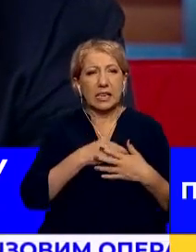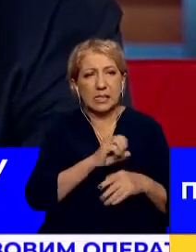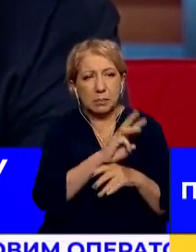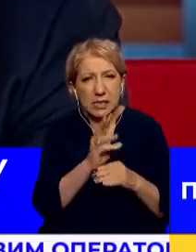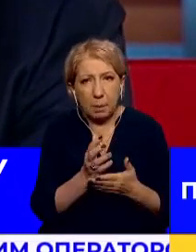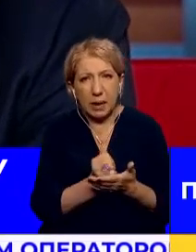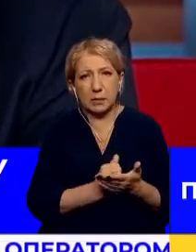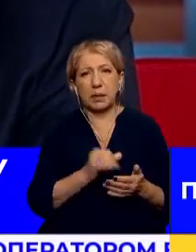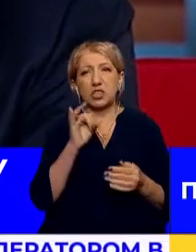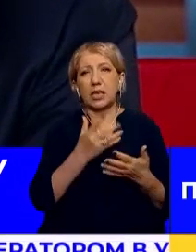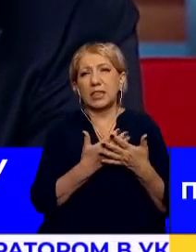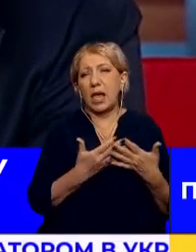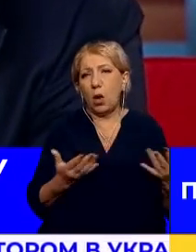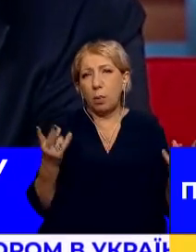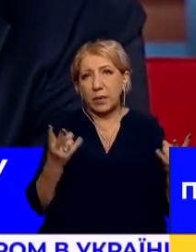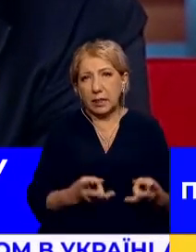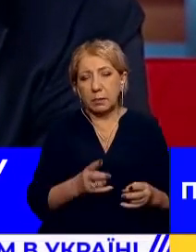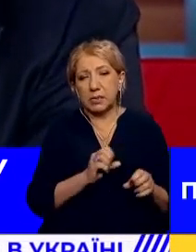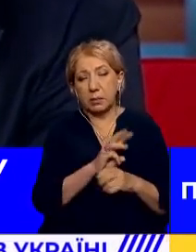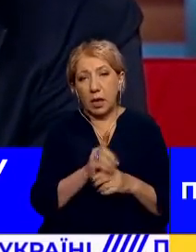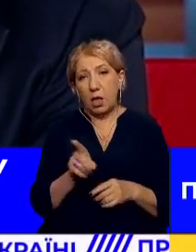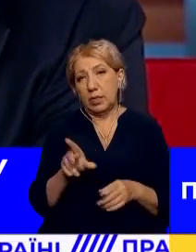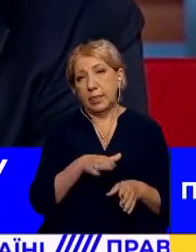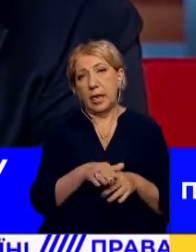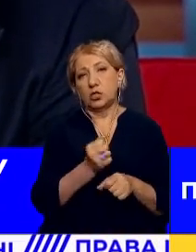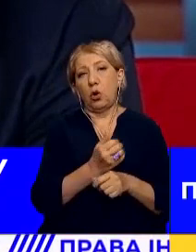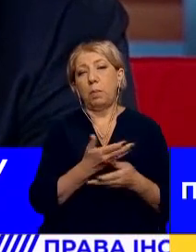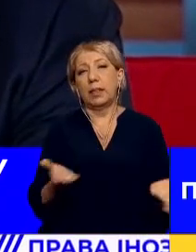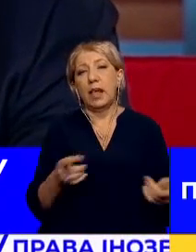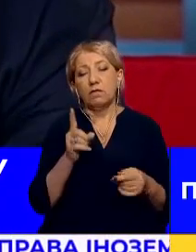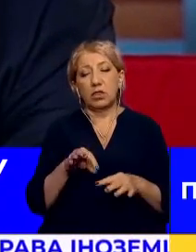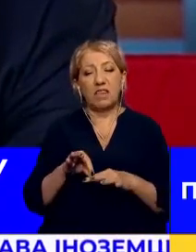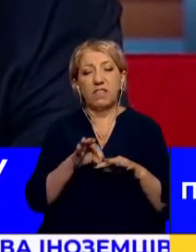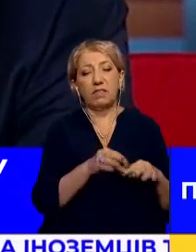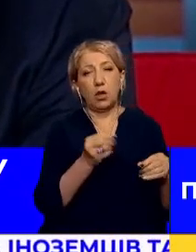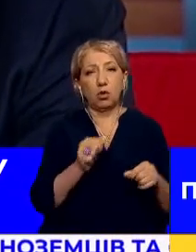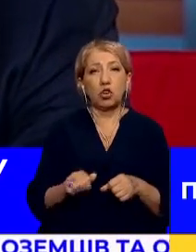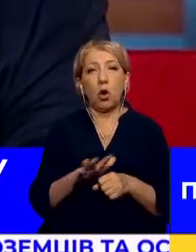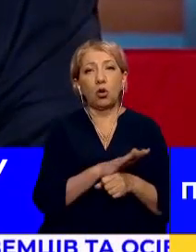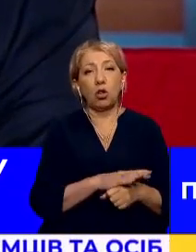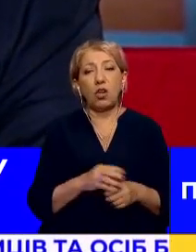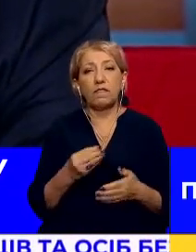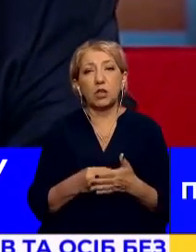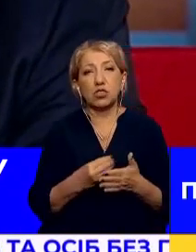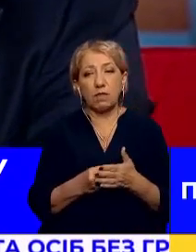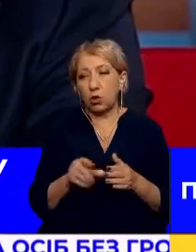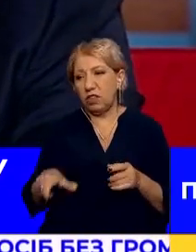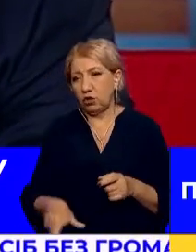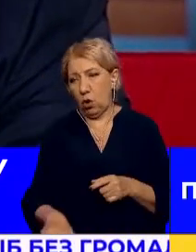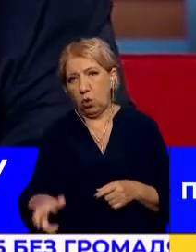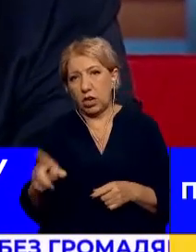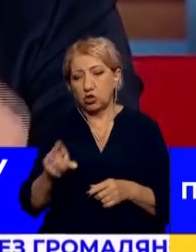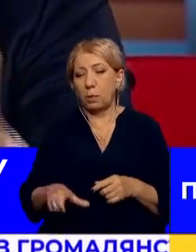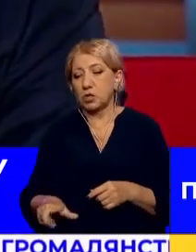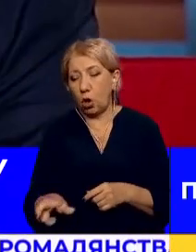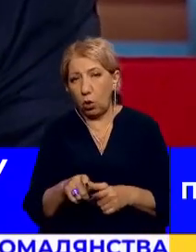забезпечити, і всім необхідним забезпечити. Вони цього не зробили. Вони вивели гроші з коронавірусного фонду в дорожній фонд, щоб із